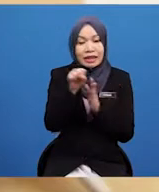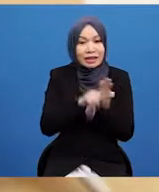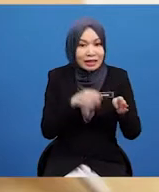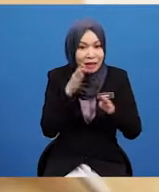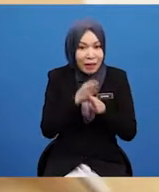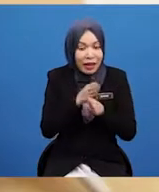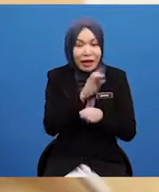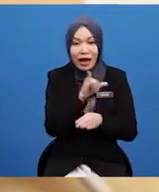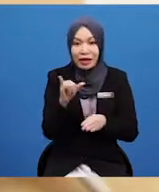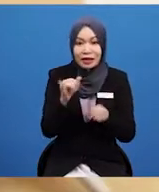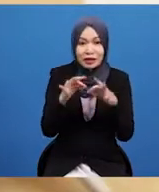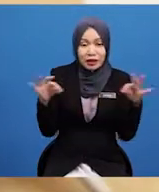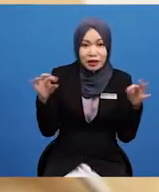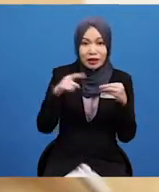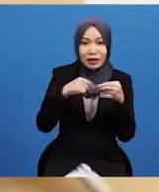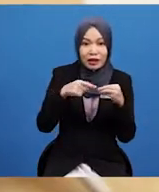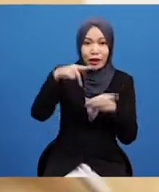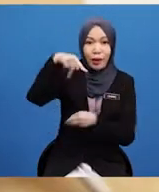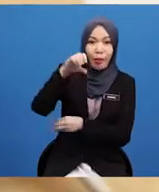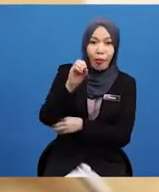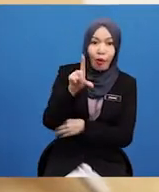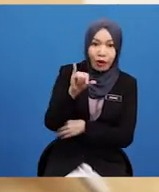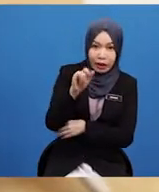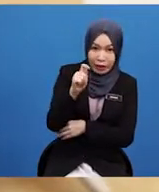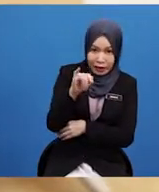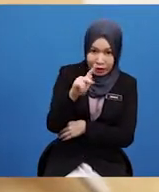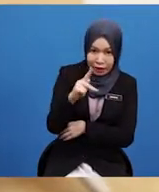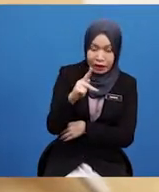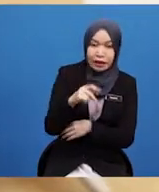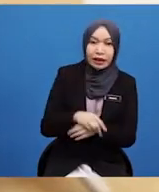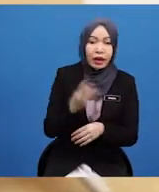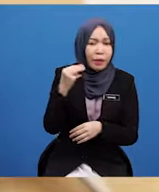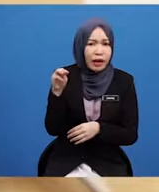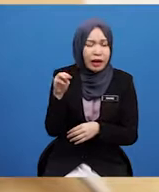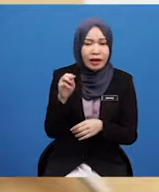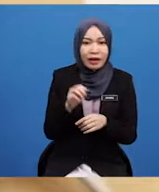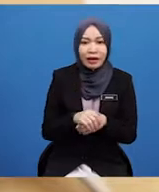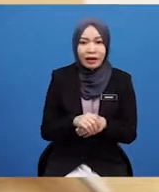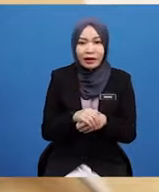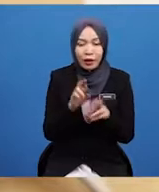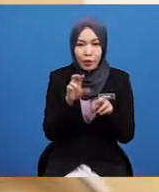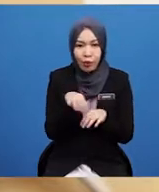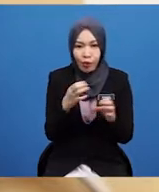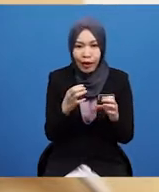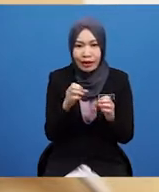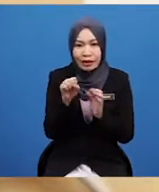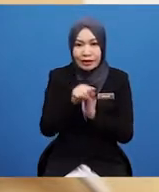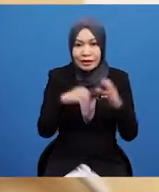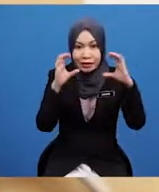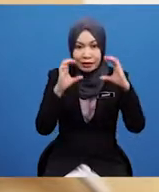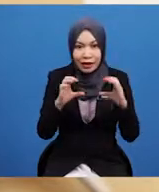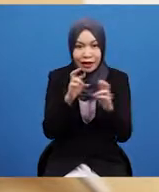Terkukur menangisi nasibnya yang bebas dalam negeri merdeka. Kini, terkurung dalam sangkar emas yang